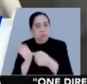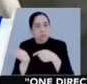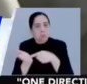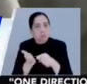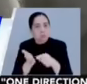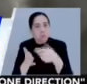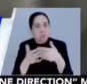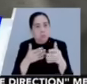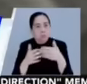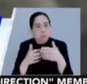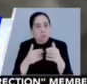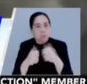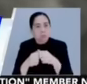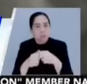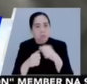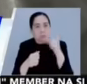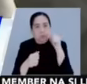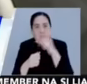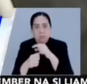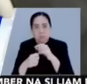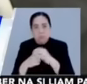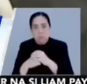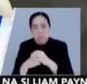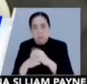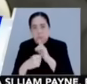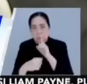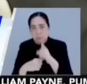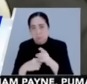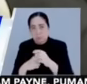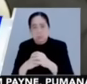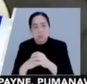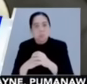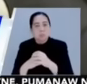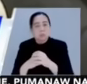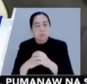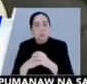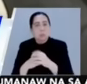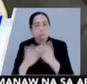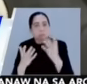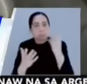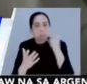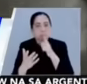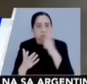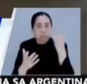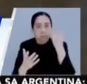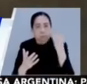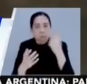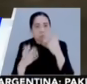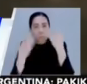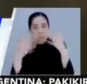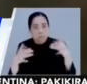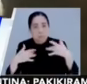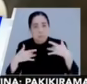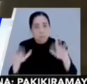a lie, a truth, reasonable or unreasonable, you do not care.